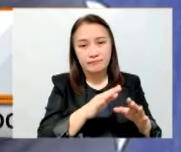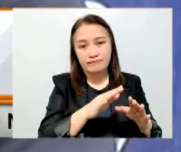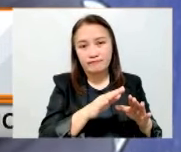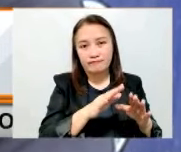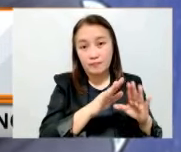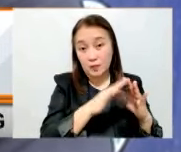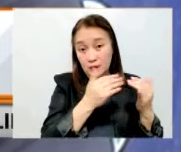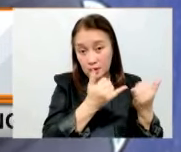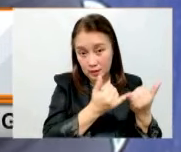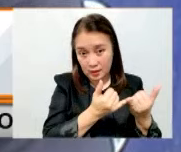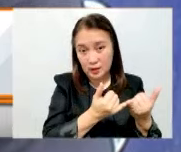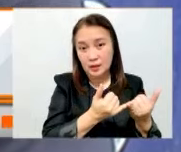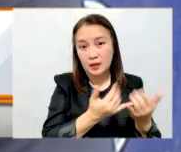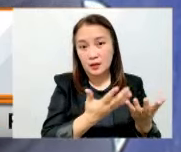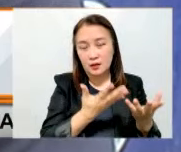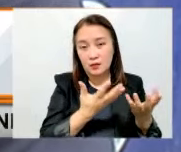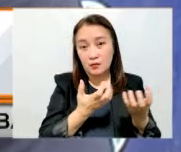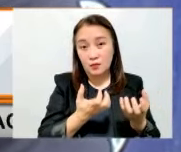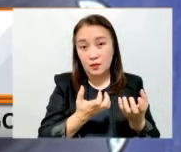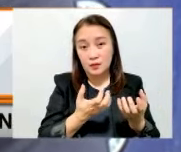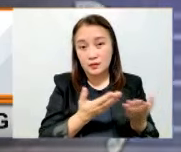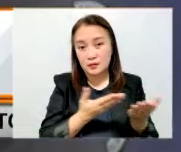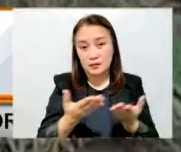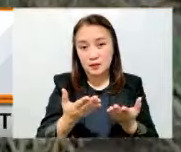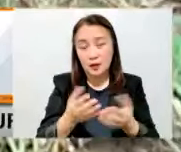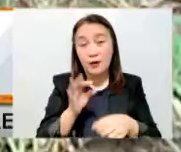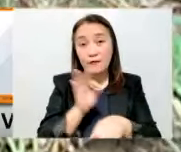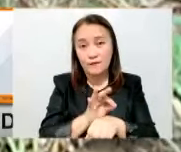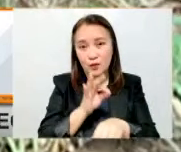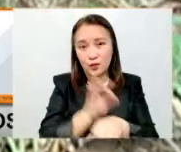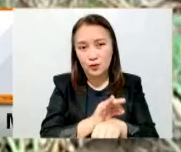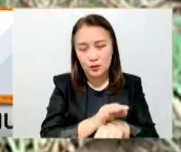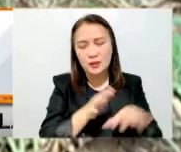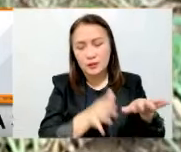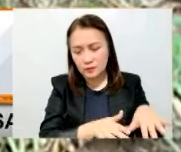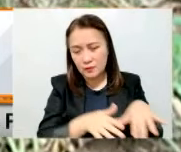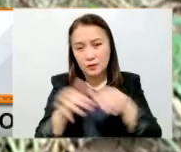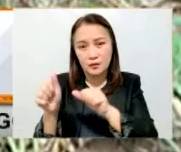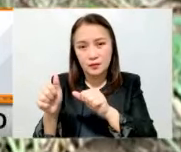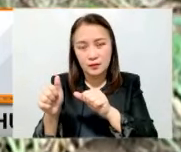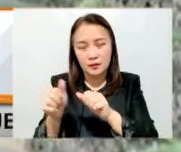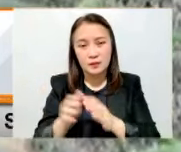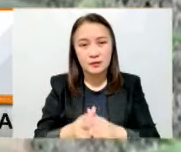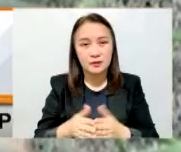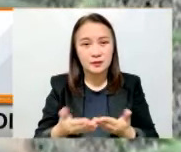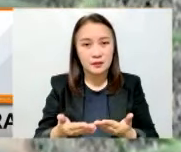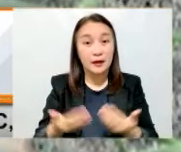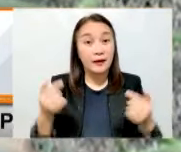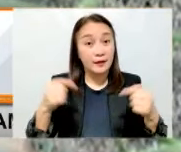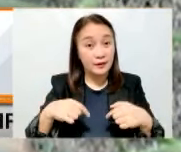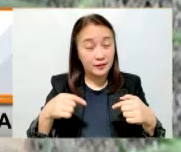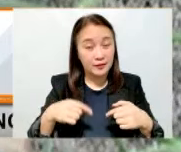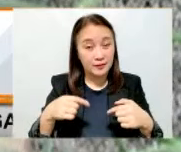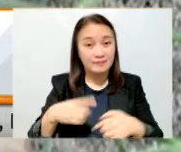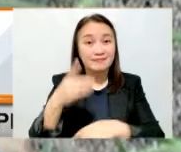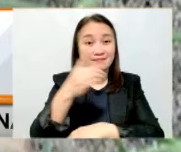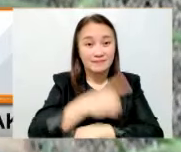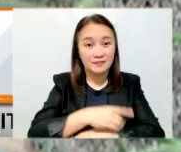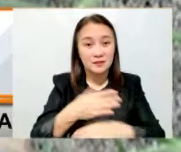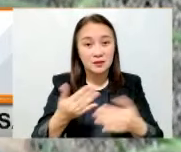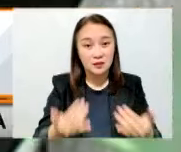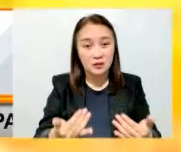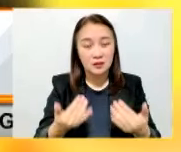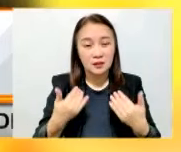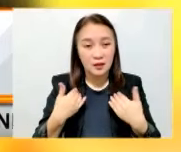ng yung ating mga responders ng force evacuation. Ngayong araw, balik na sa normal ang sitwasyon sa mga binahang